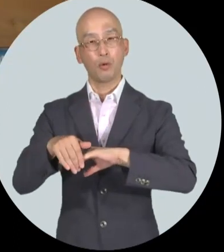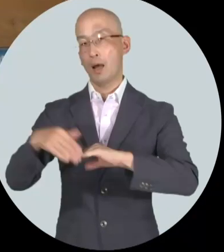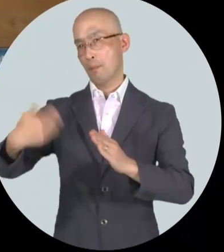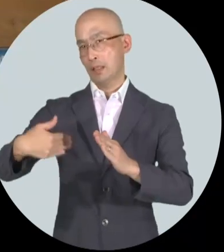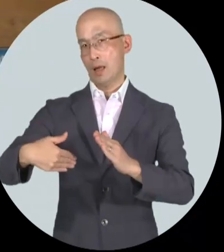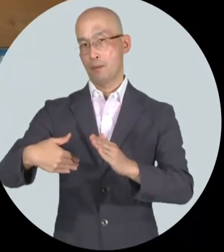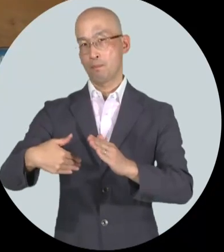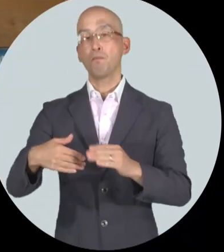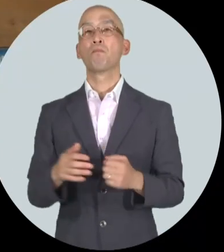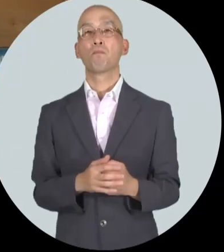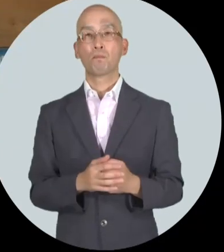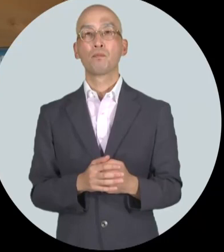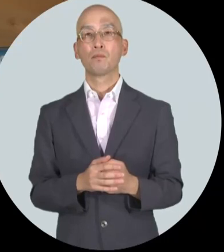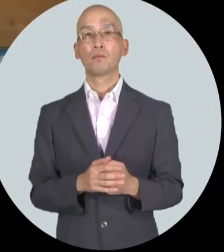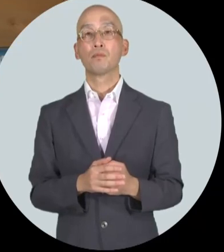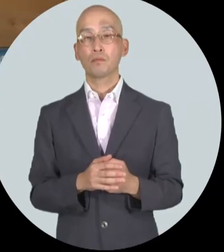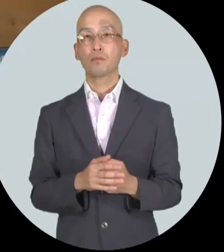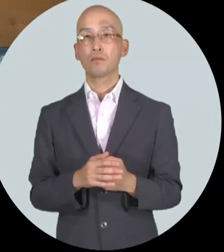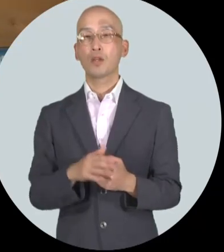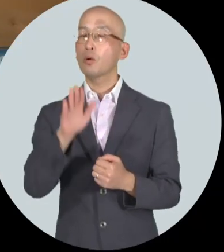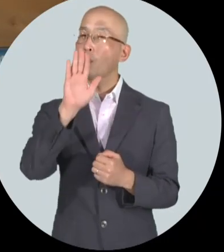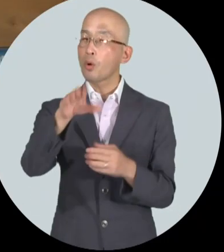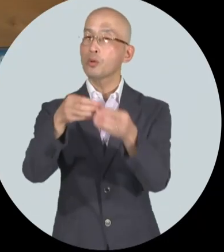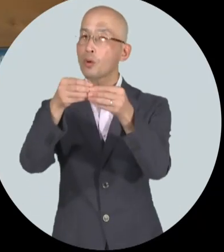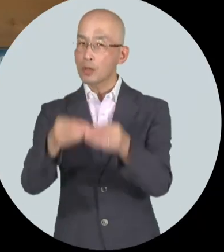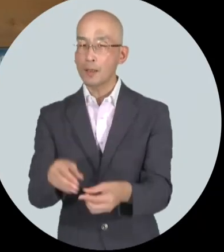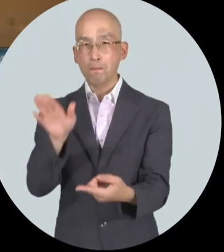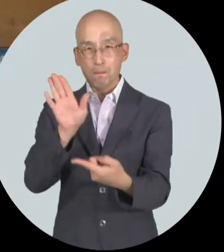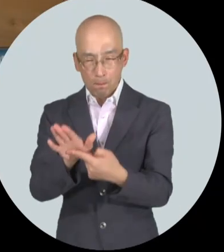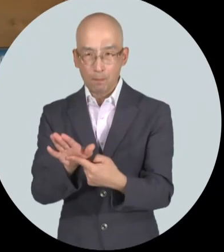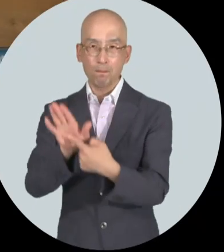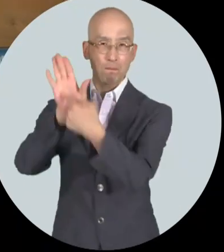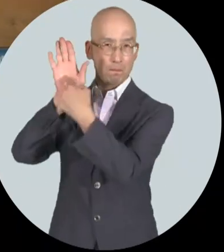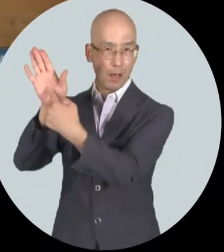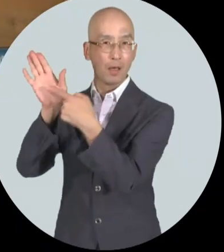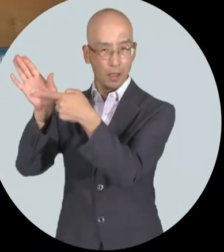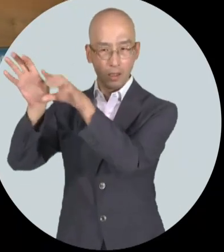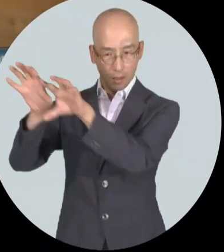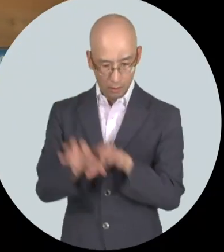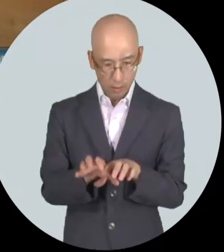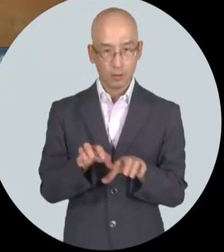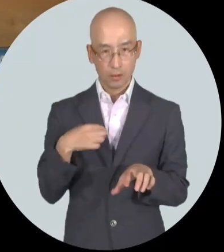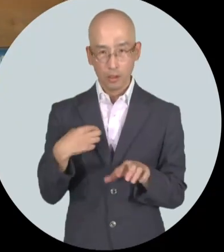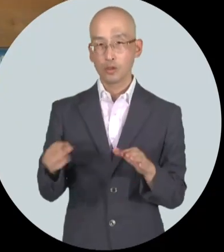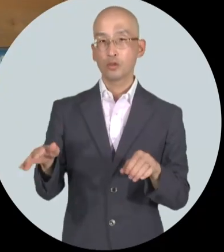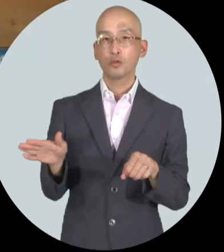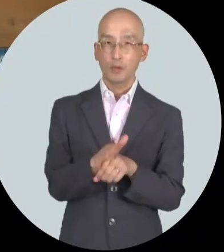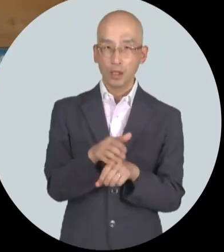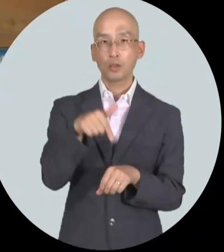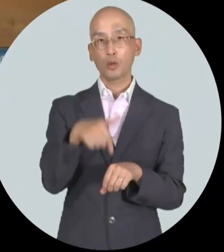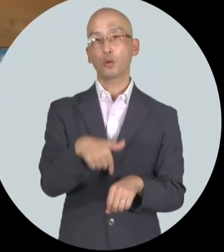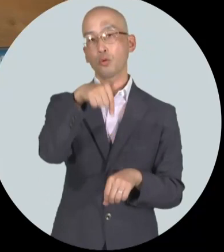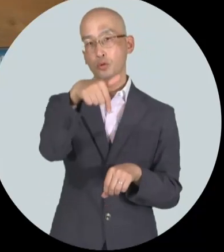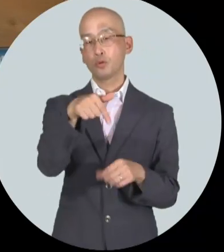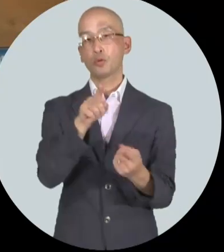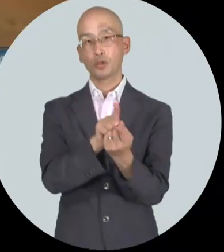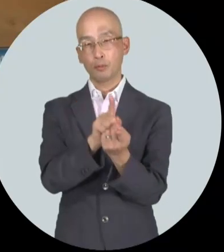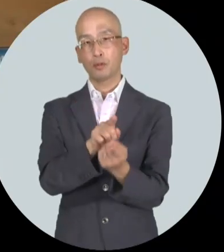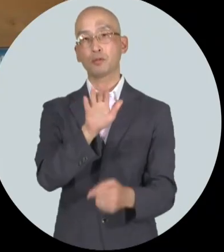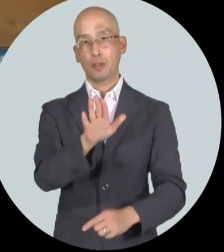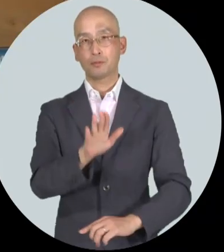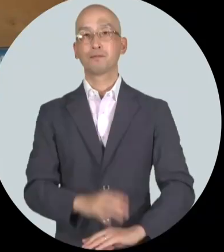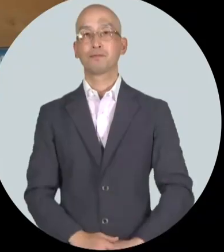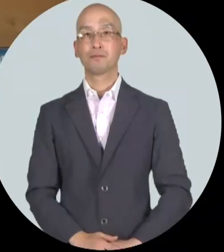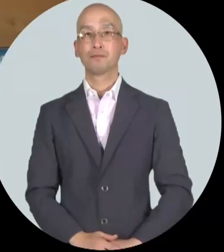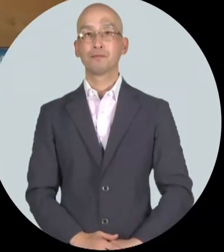ません。これは当然ですけど、詳細が明らかになれば内容精査の上、速やかに必要な対策は講じてまいりたいと